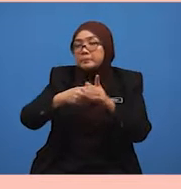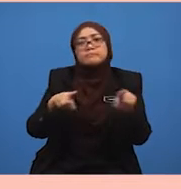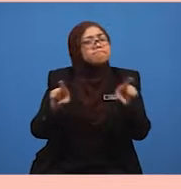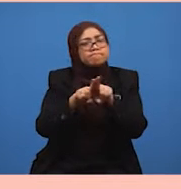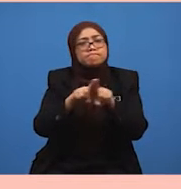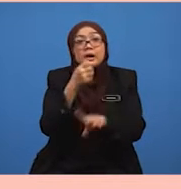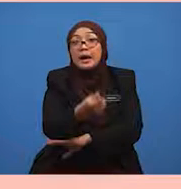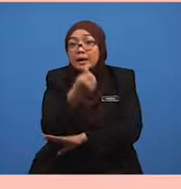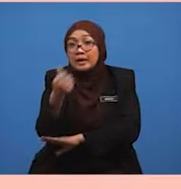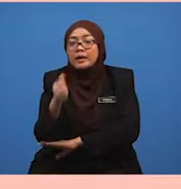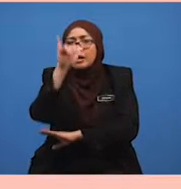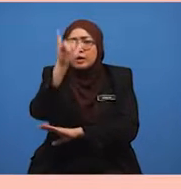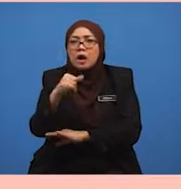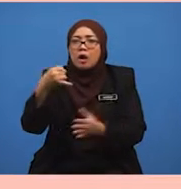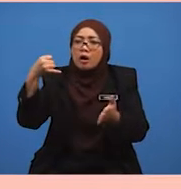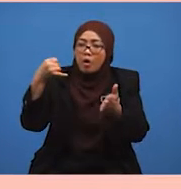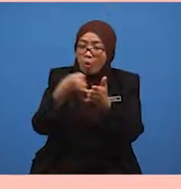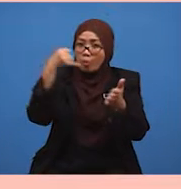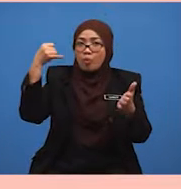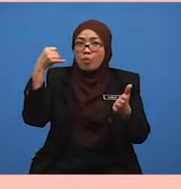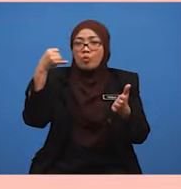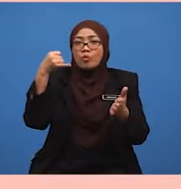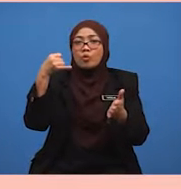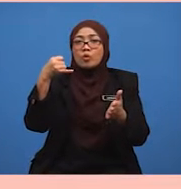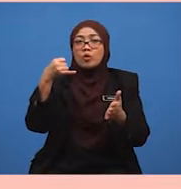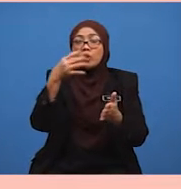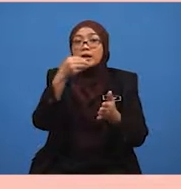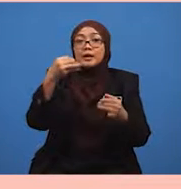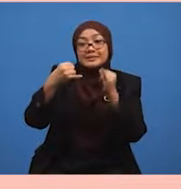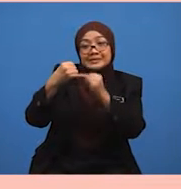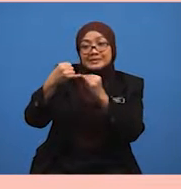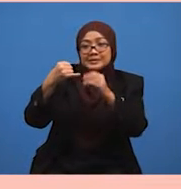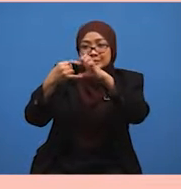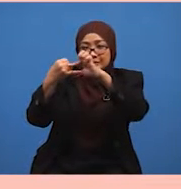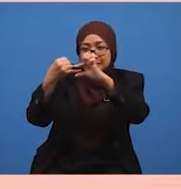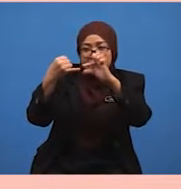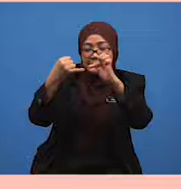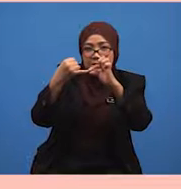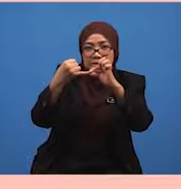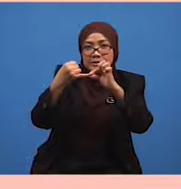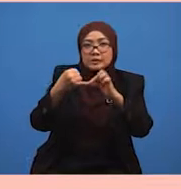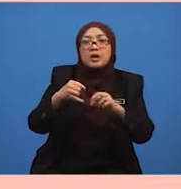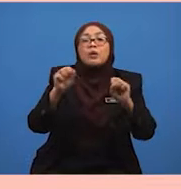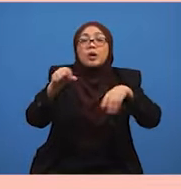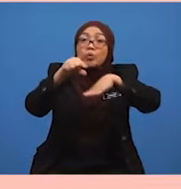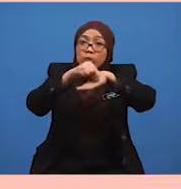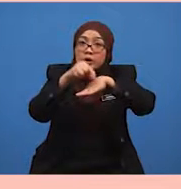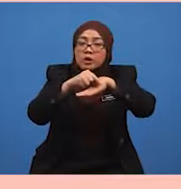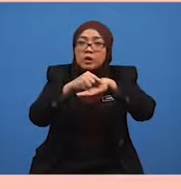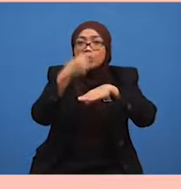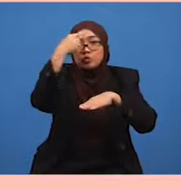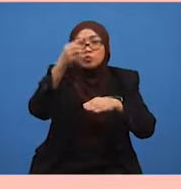hujungnya dan digunakan untuk memotong serta memegang dan